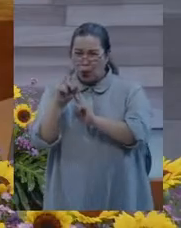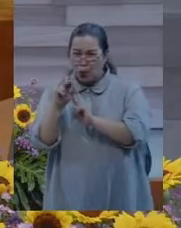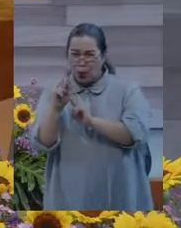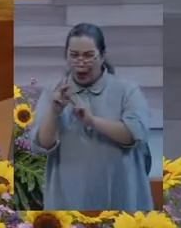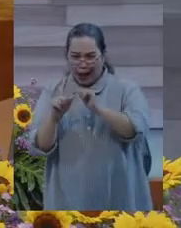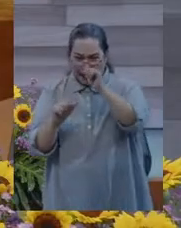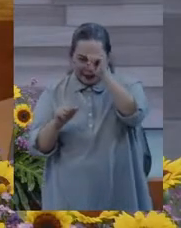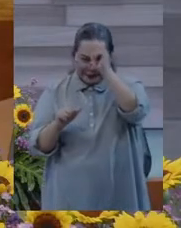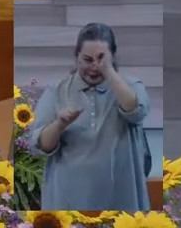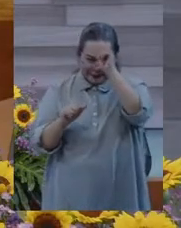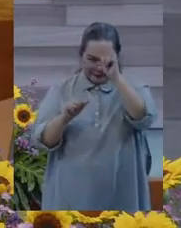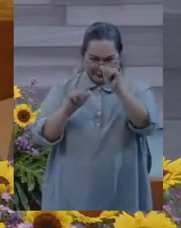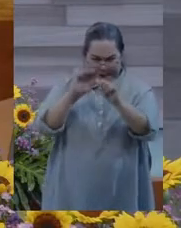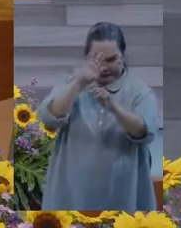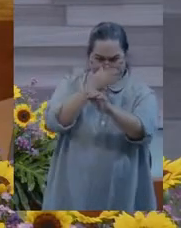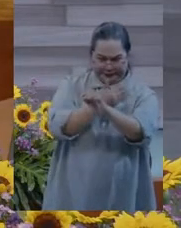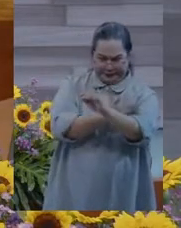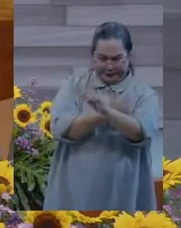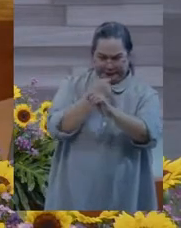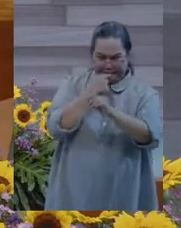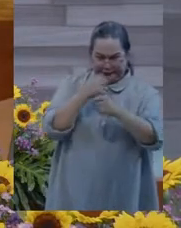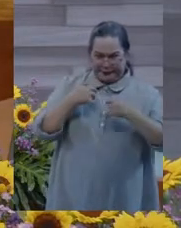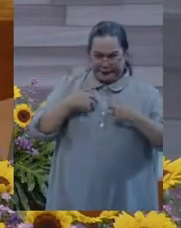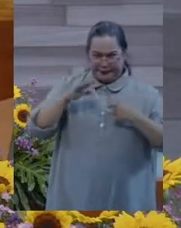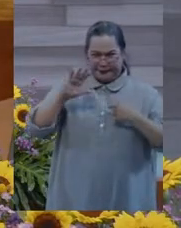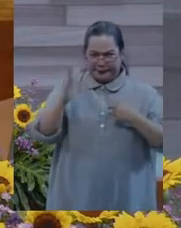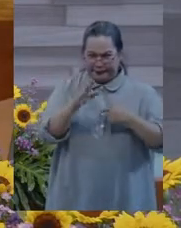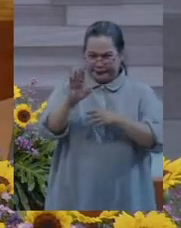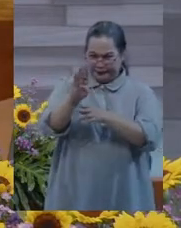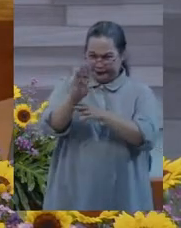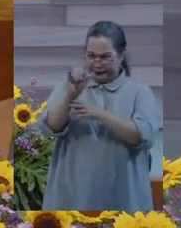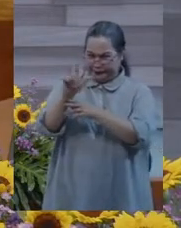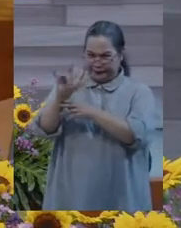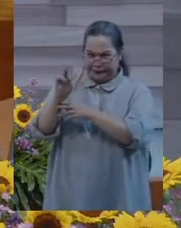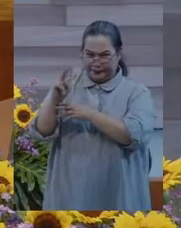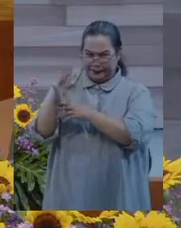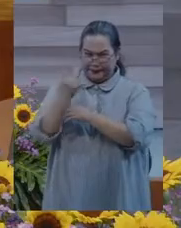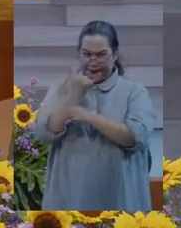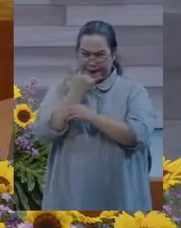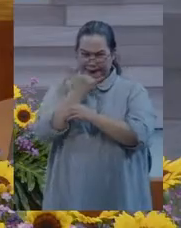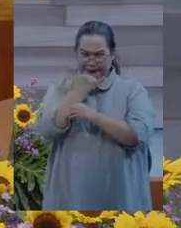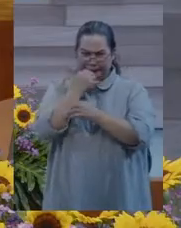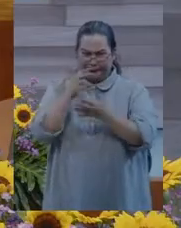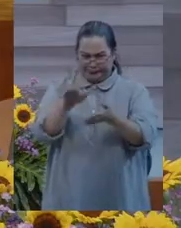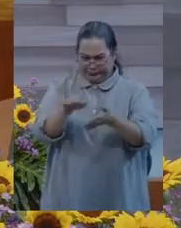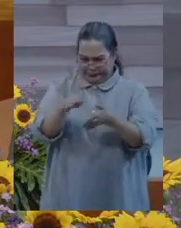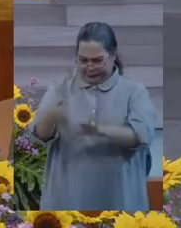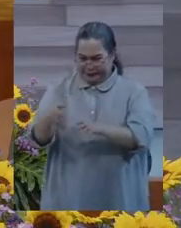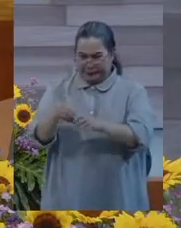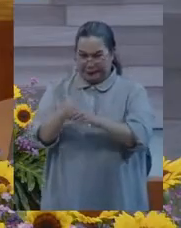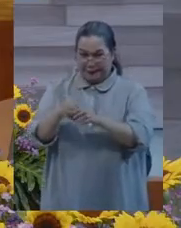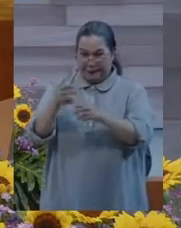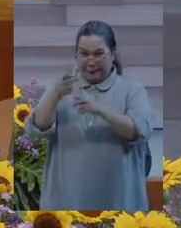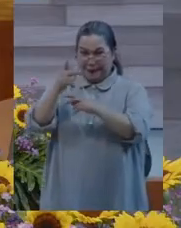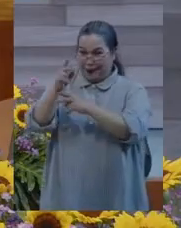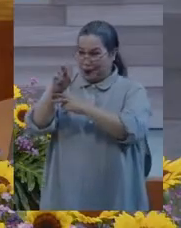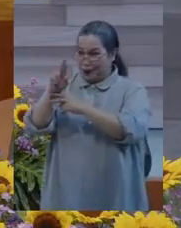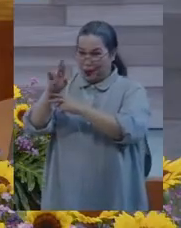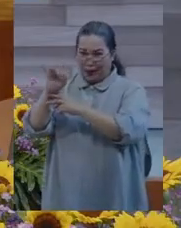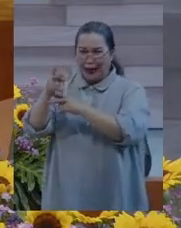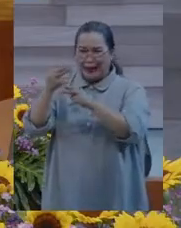for the sake of gain to Balaam's error and perished in Korah's